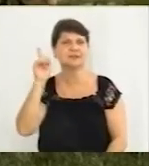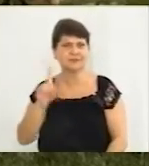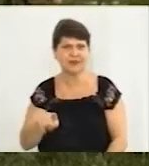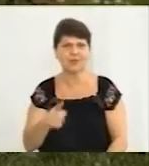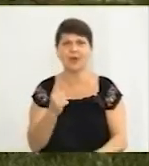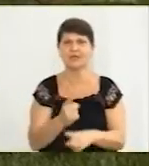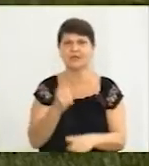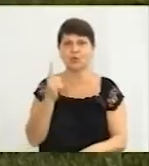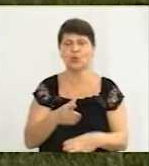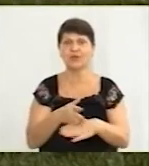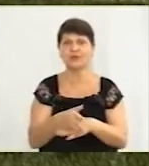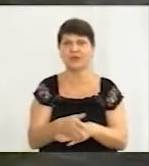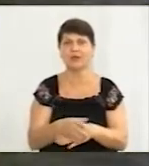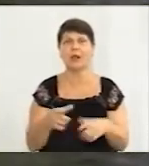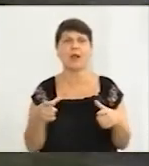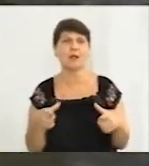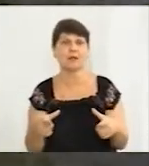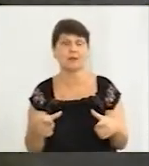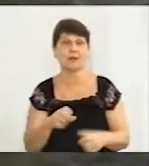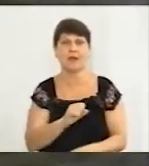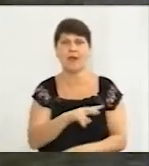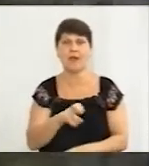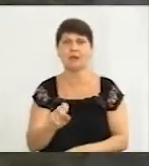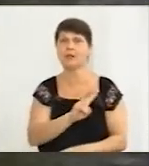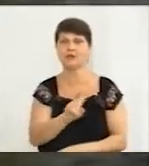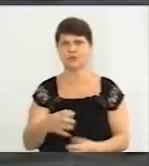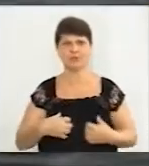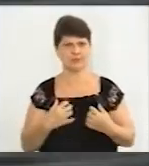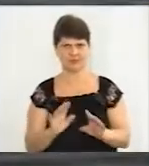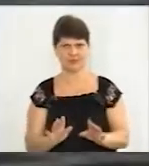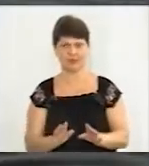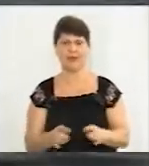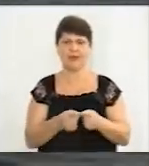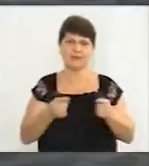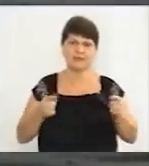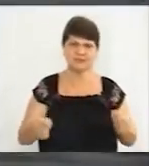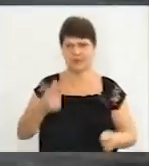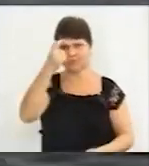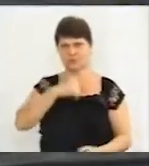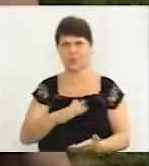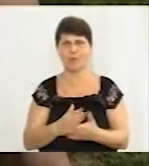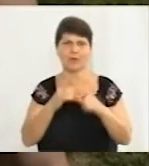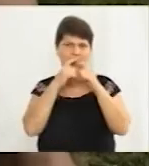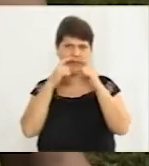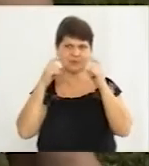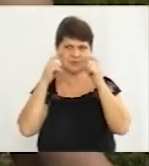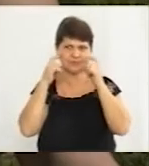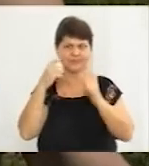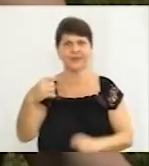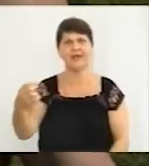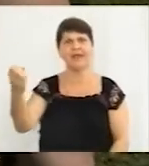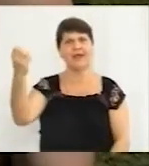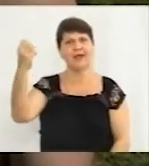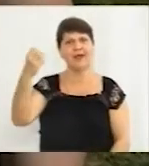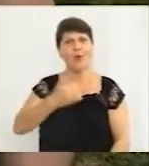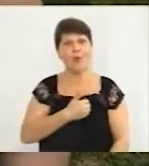заборону відвідувати їх у карантин. Але, кажуть, їх то не лякає. Дотримуються дистанції, з собою мають маски. Дихати хочеться, верби,